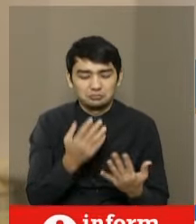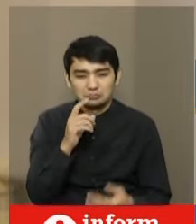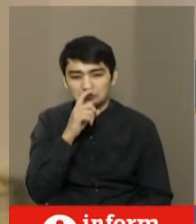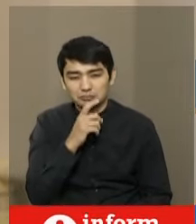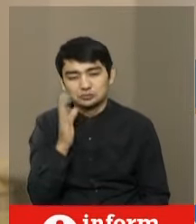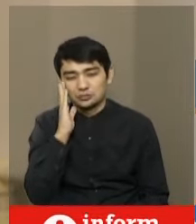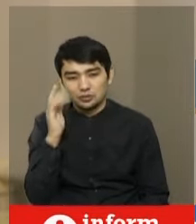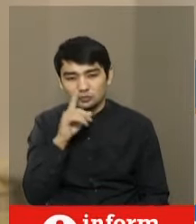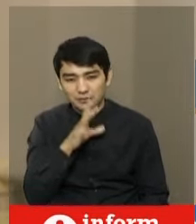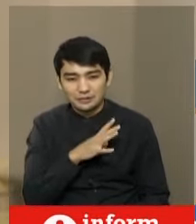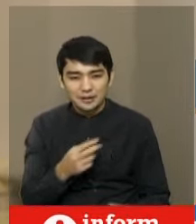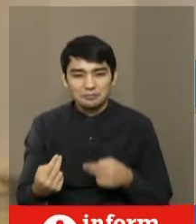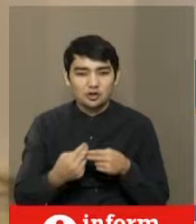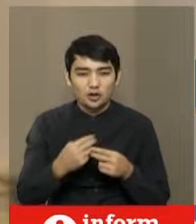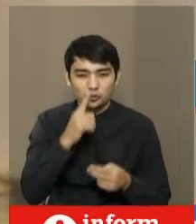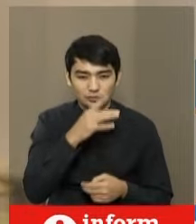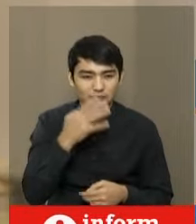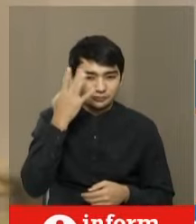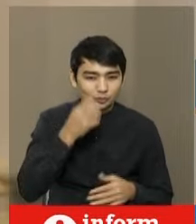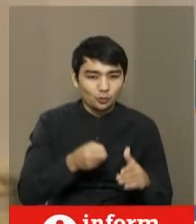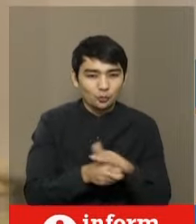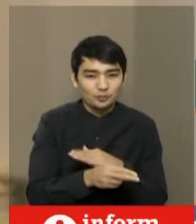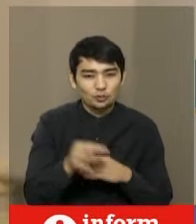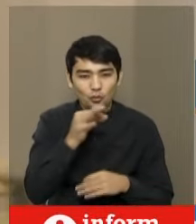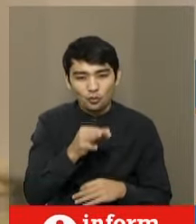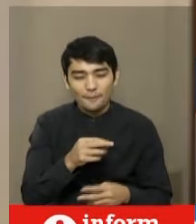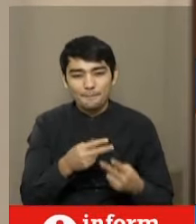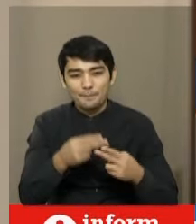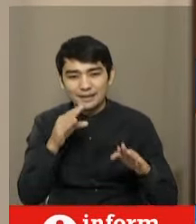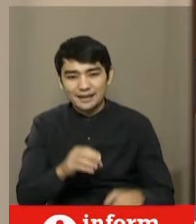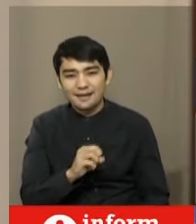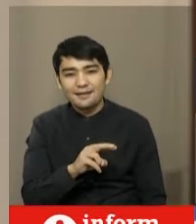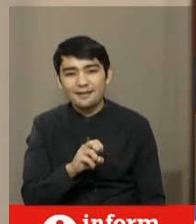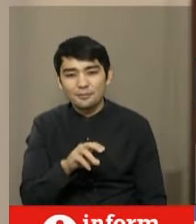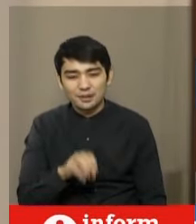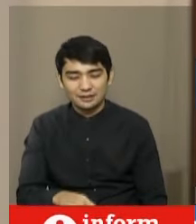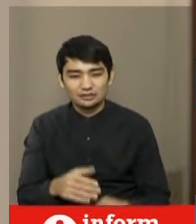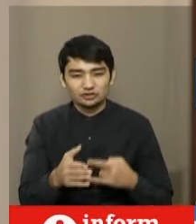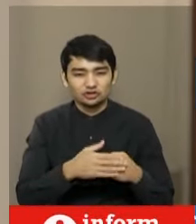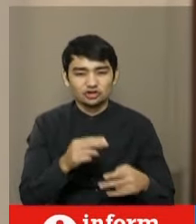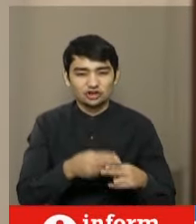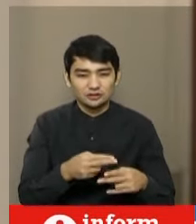препятствовать осуществлению их умысла о побеге из-под стражи, Еляман открыл железную дверь.